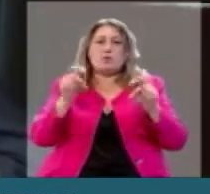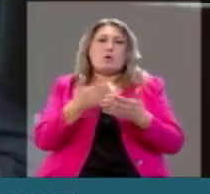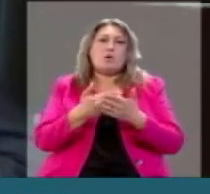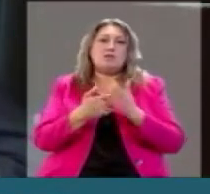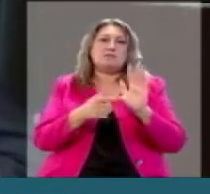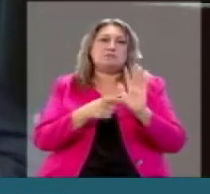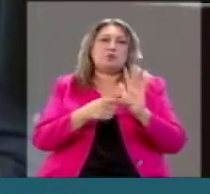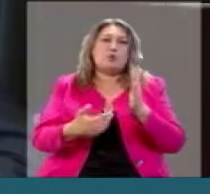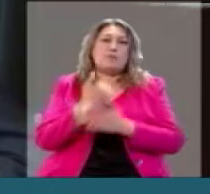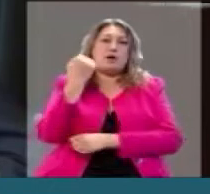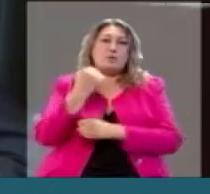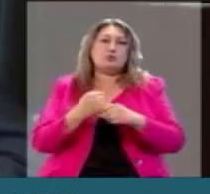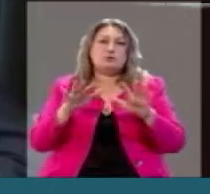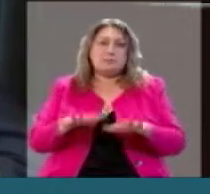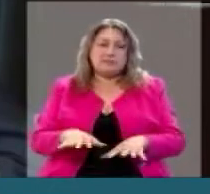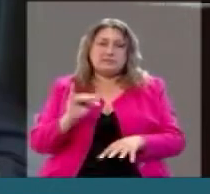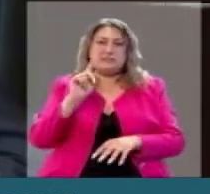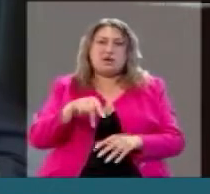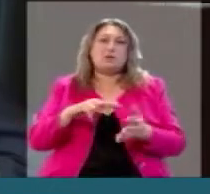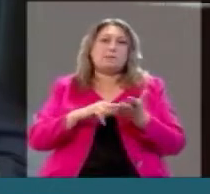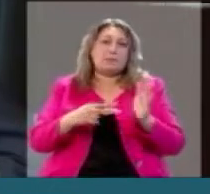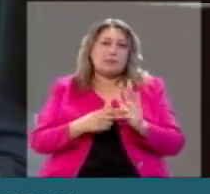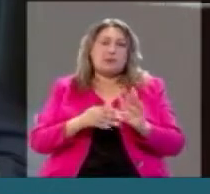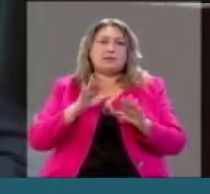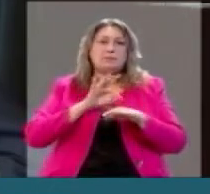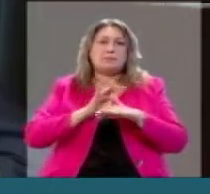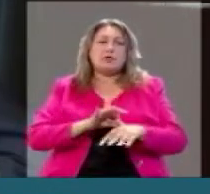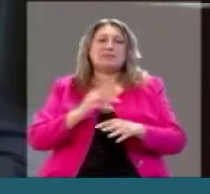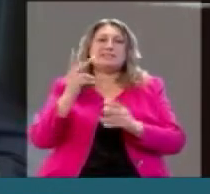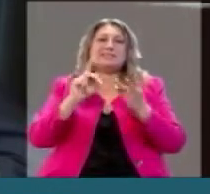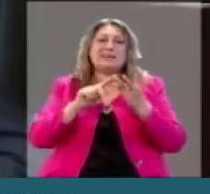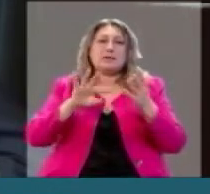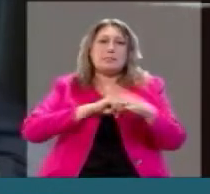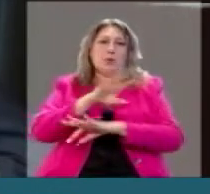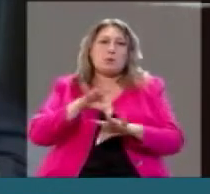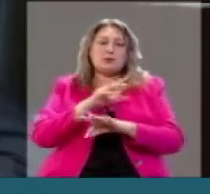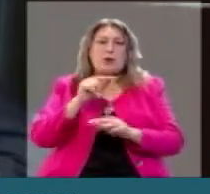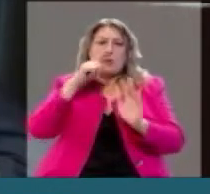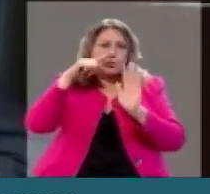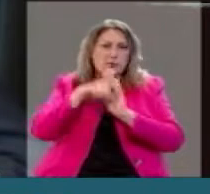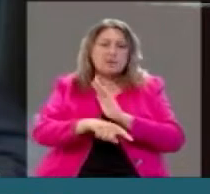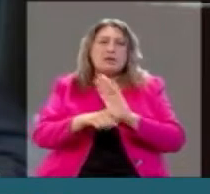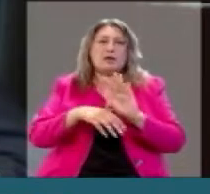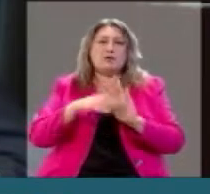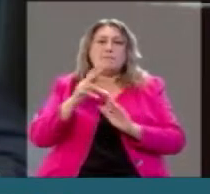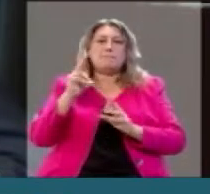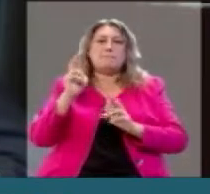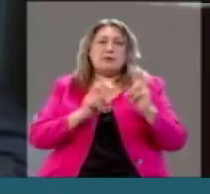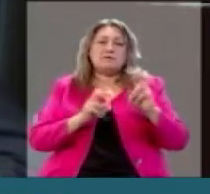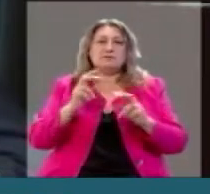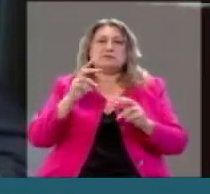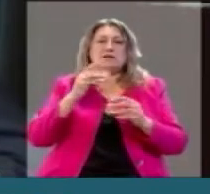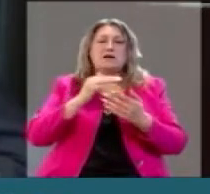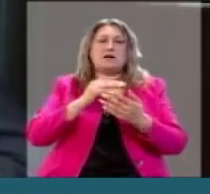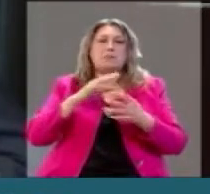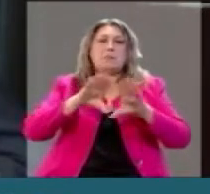около 700 новых рабочих мест. Также планируется реализация третьего проекта, направленного на углубление локализации производства балки